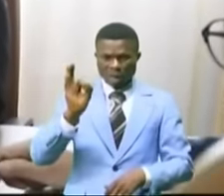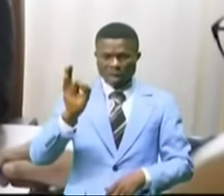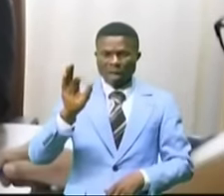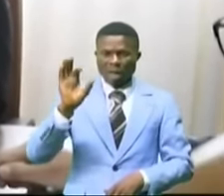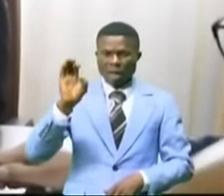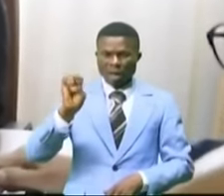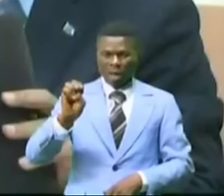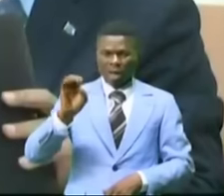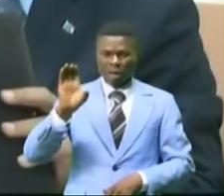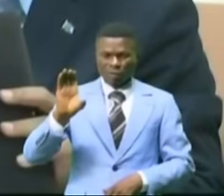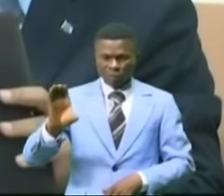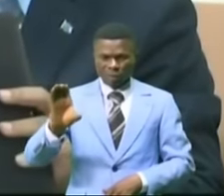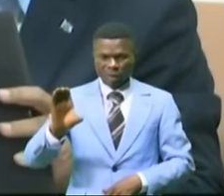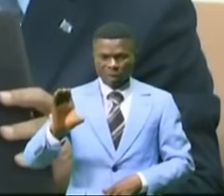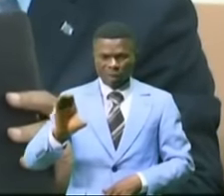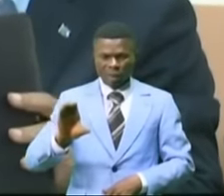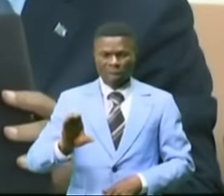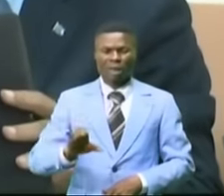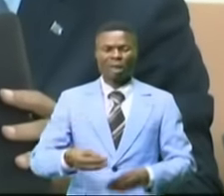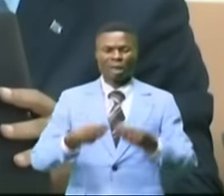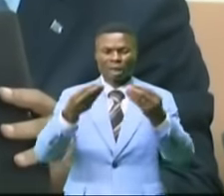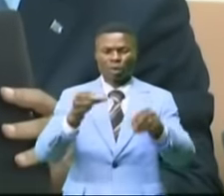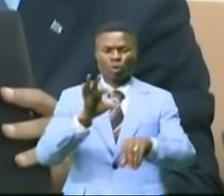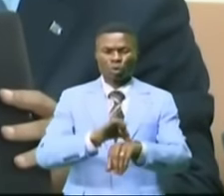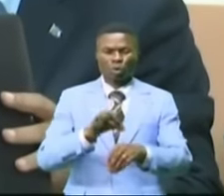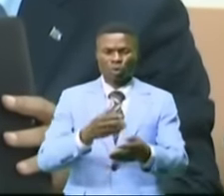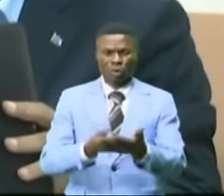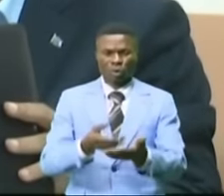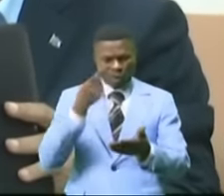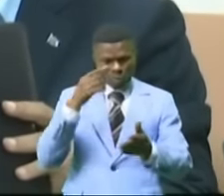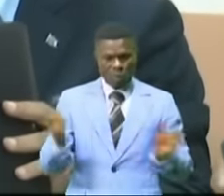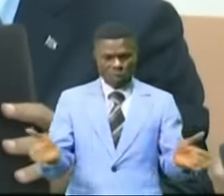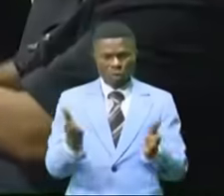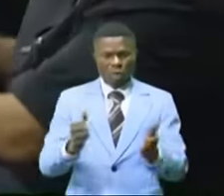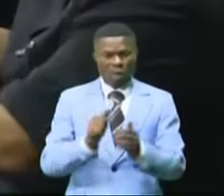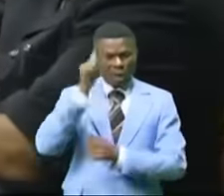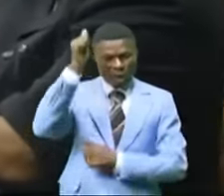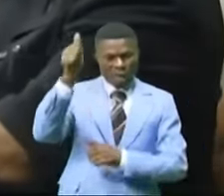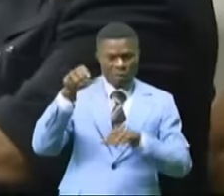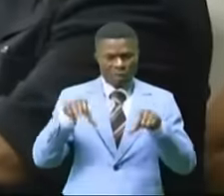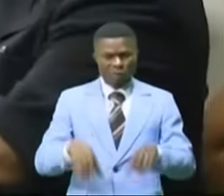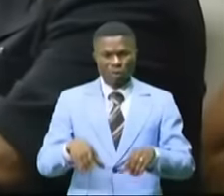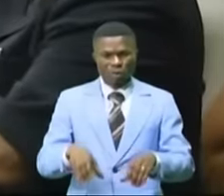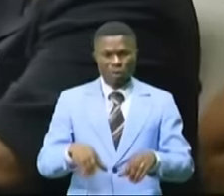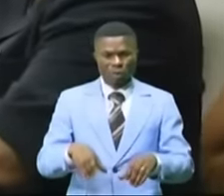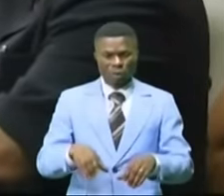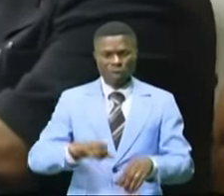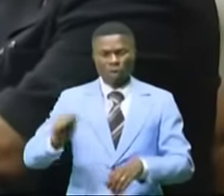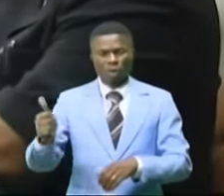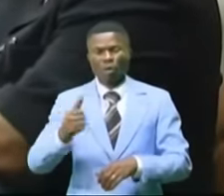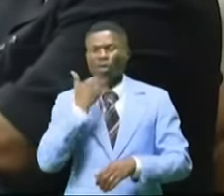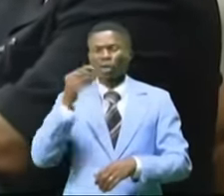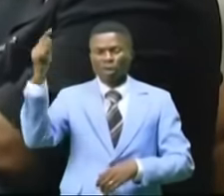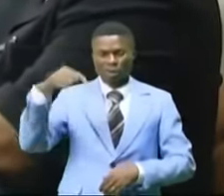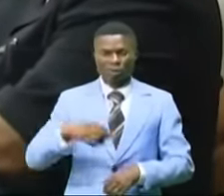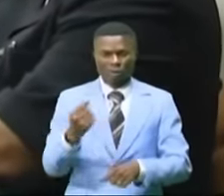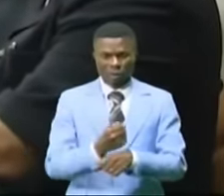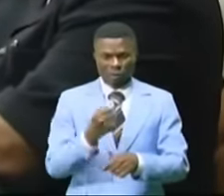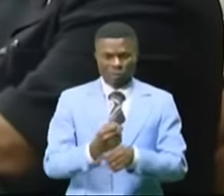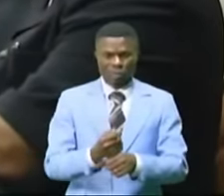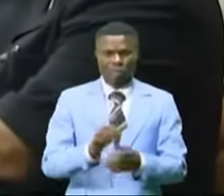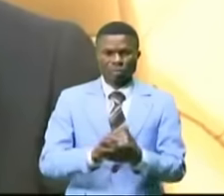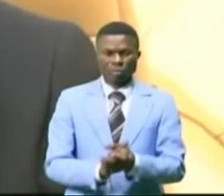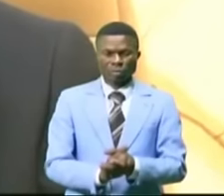Malumba Kalumbo, met toutes les chances de son côté pour encourager la venue en RDC d'autres entrepreneurs. Au mois de juillet,